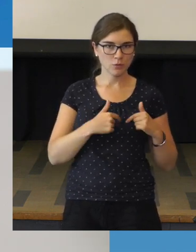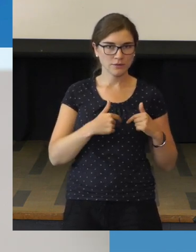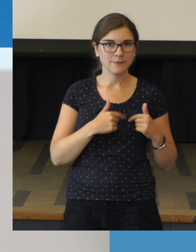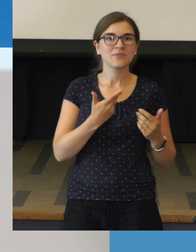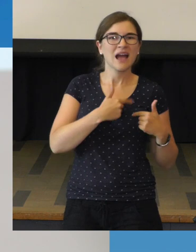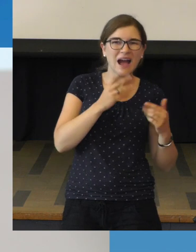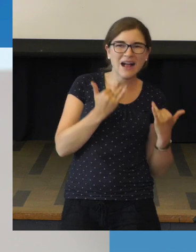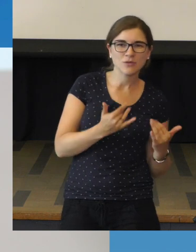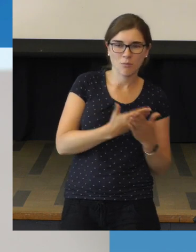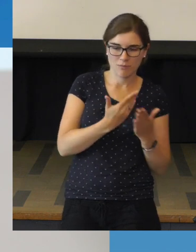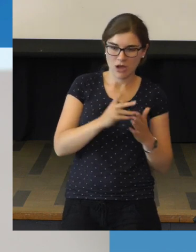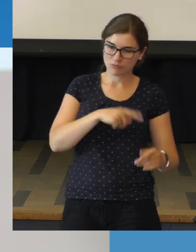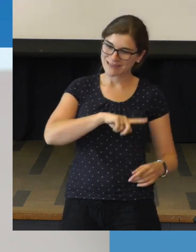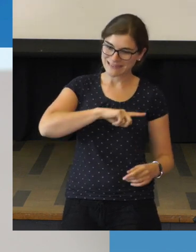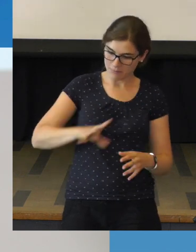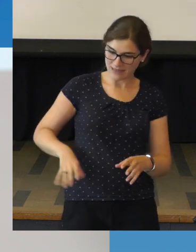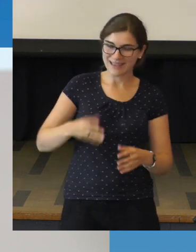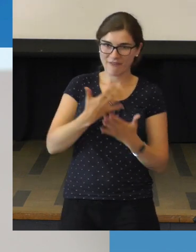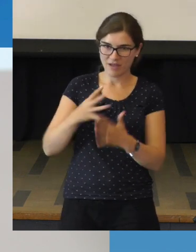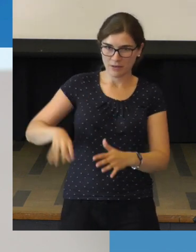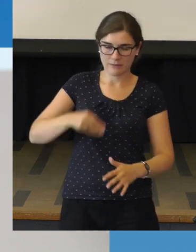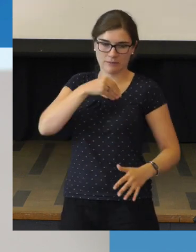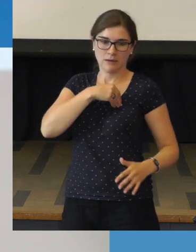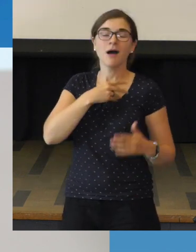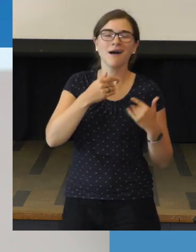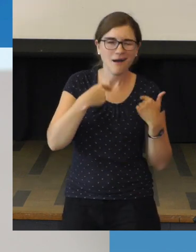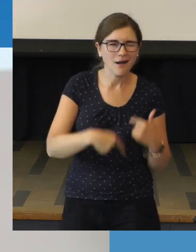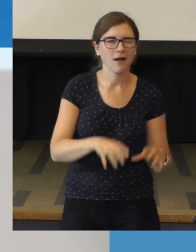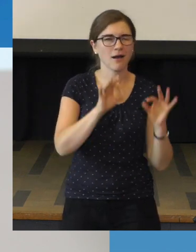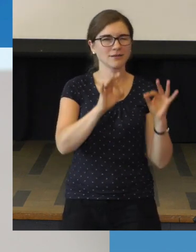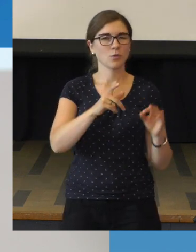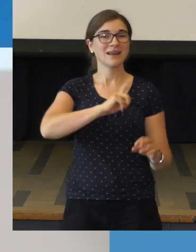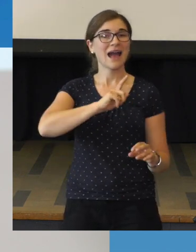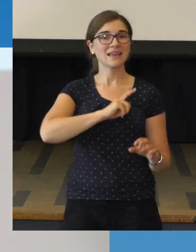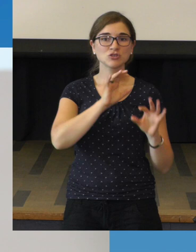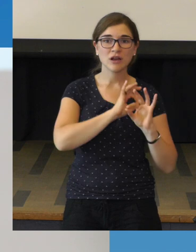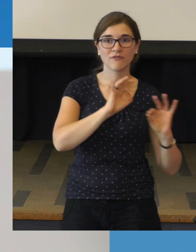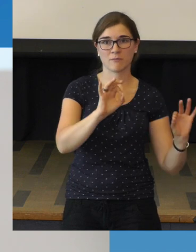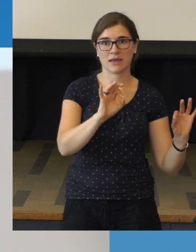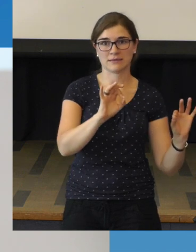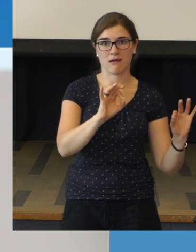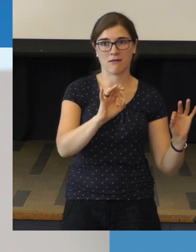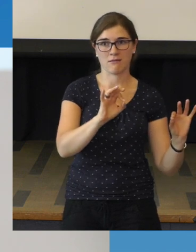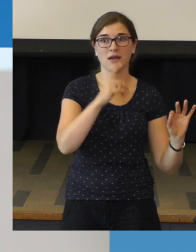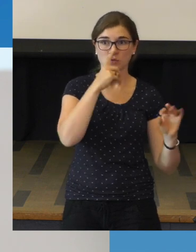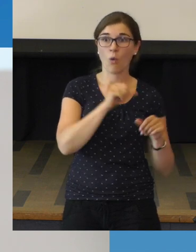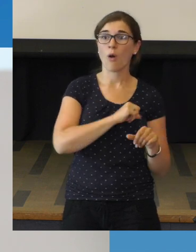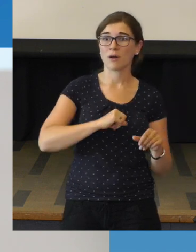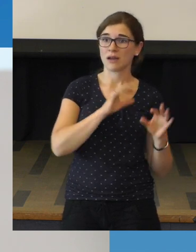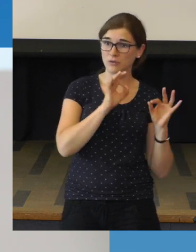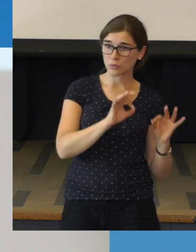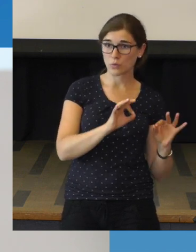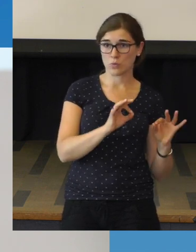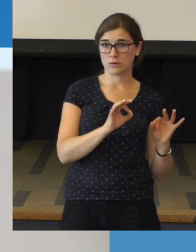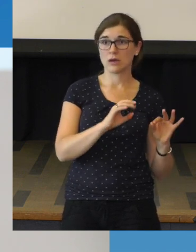Klappe. Das heißt, die Flusseigenschaften dieser Klappen, wenn die gut repariert worden sind, sind besser. Von daher ist die Therapie der